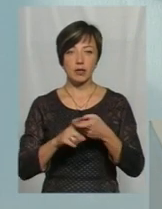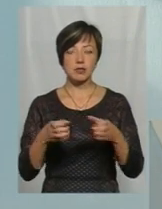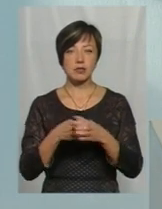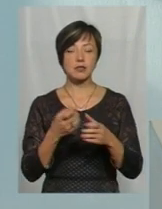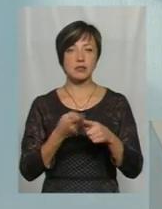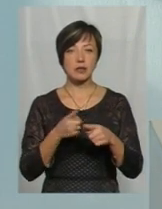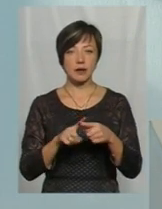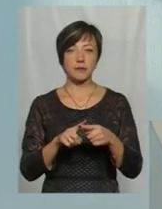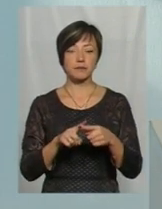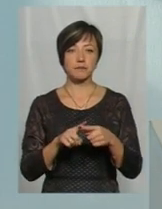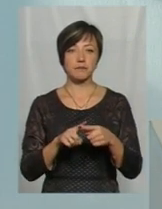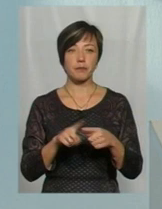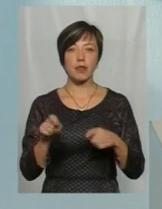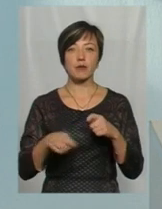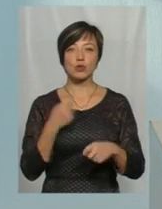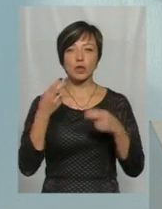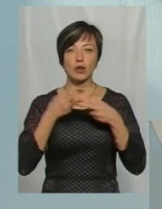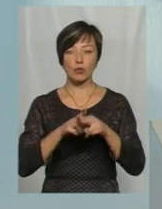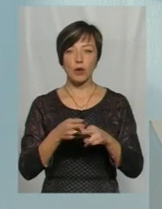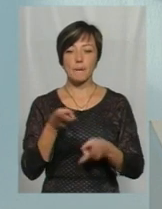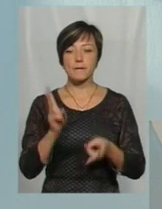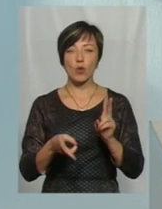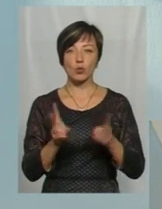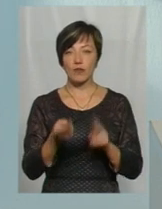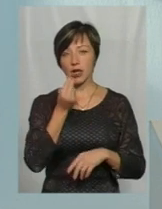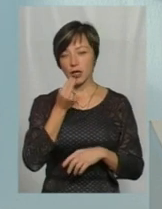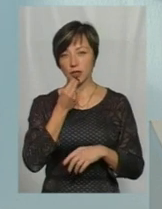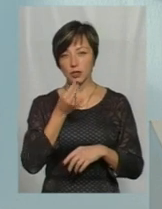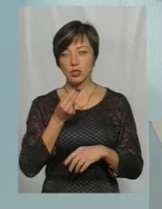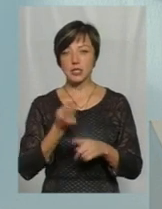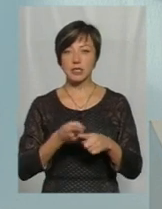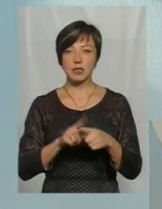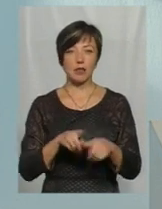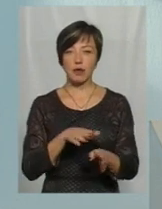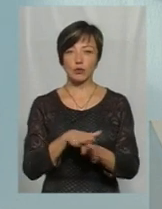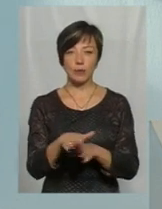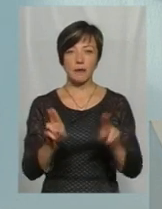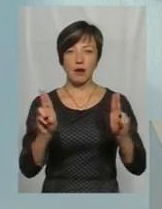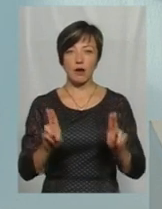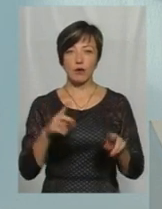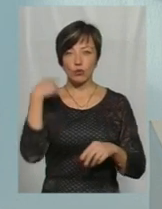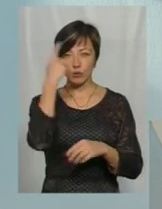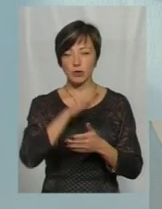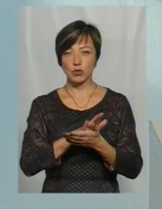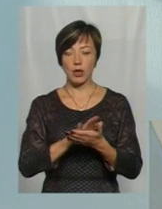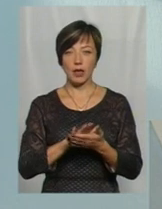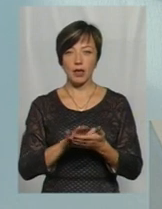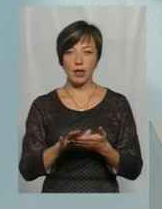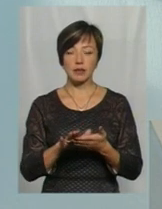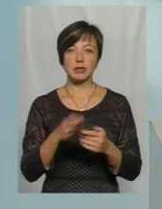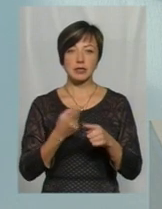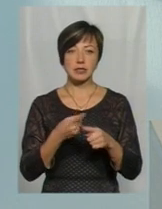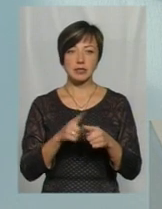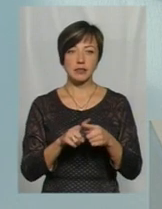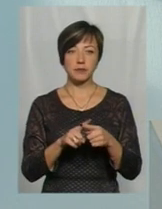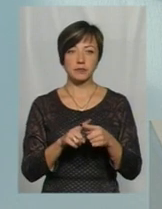– це порушення технології приготування їжі, це недотримання правил особистої гігієни, це